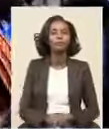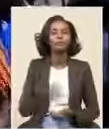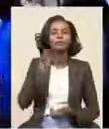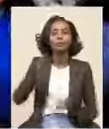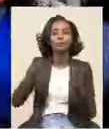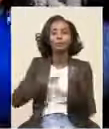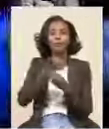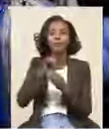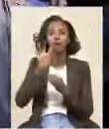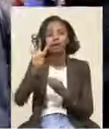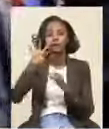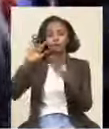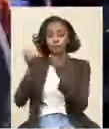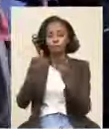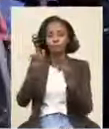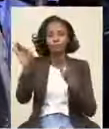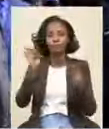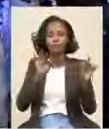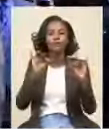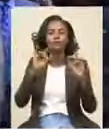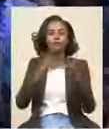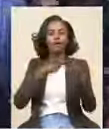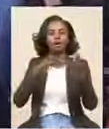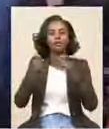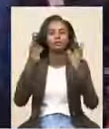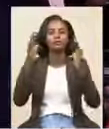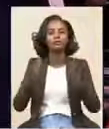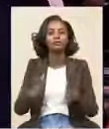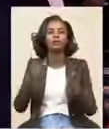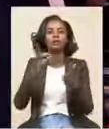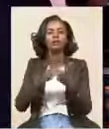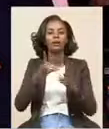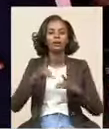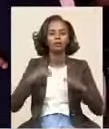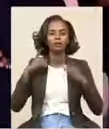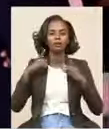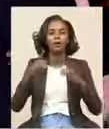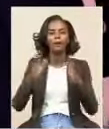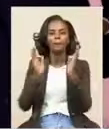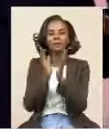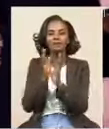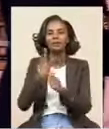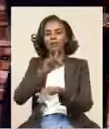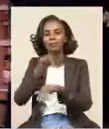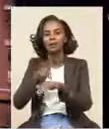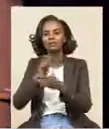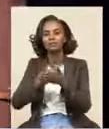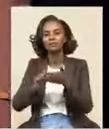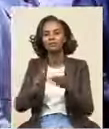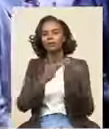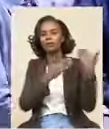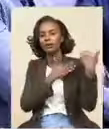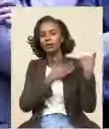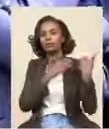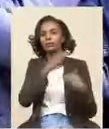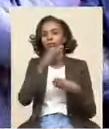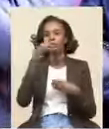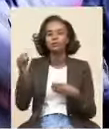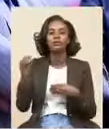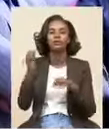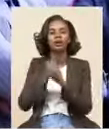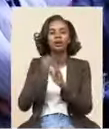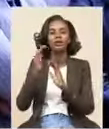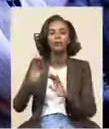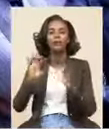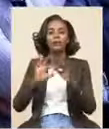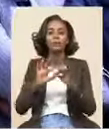ከደቡብ ክልል አራት ዞኖች የተውጣጡ የዞን አስተዳዳሪዎች፣ የከተማ ከንቲባዎች፣ የብልጽግና ፓርቲ ጽህፈት ቤት ኃላፊዎችና